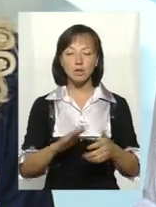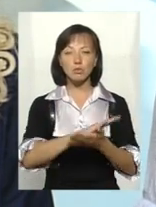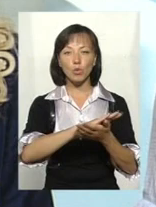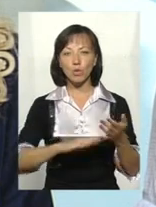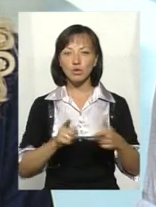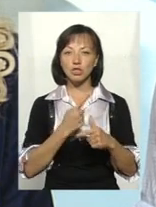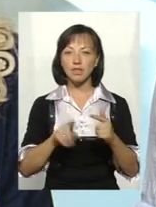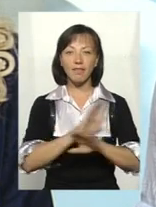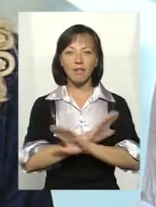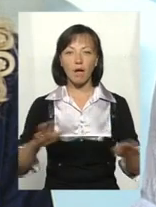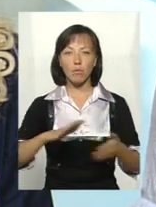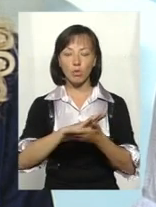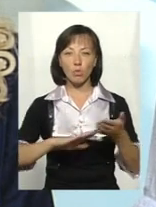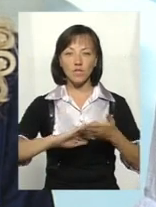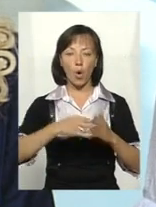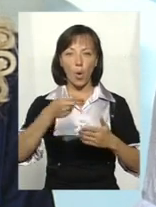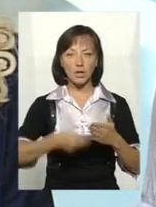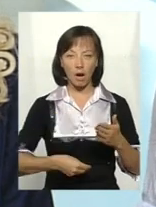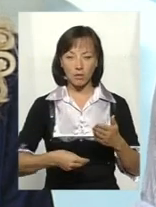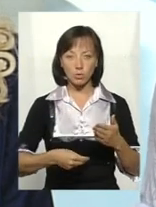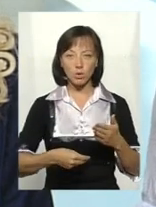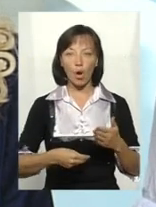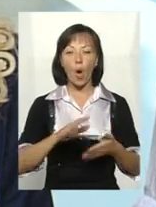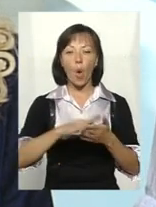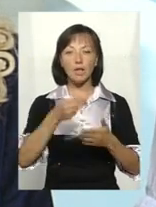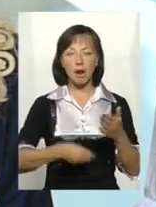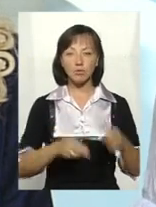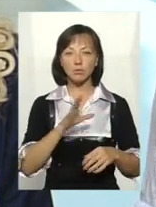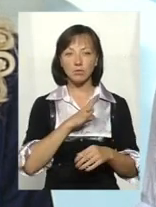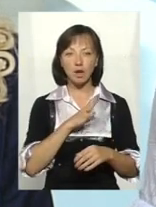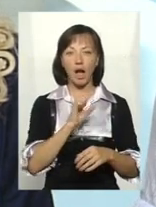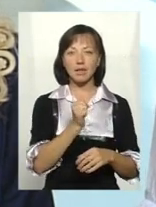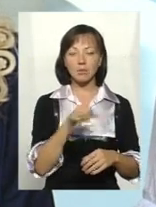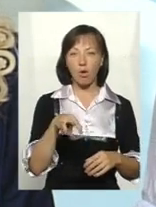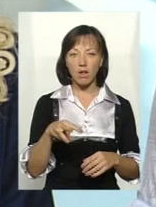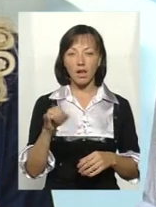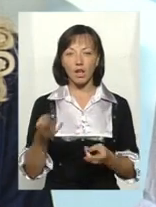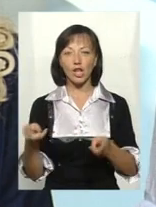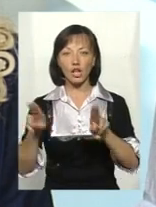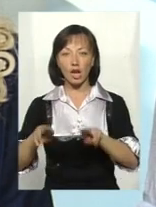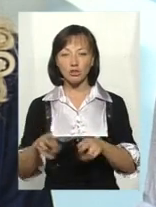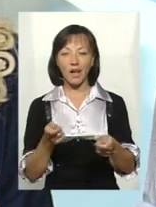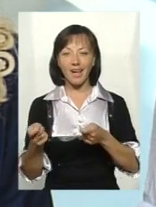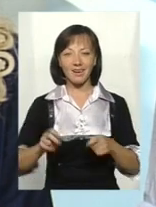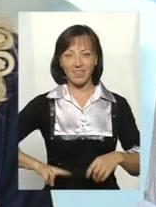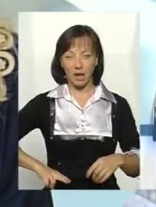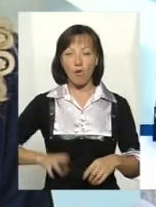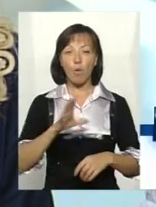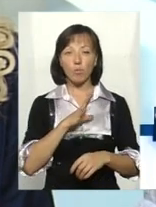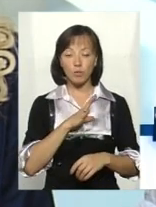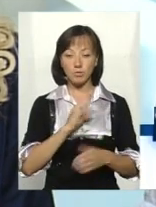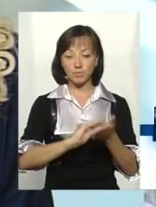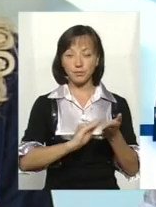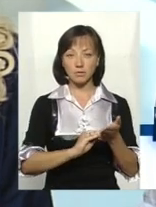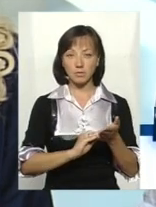продовження чи не продовження контракту. Контракт, який був підписаний і Андрієм Миколайовичем, і рештою керівників, говорить наступне,